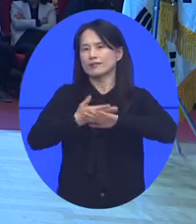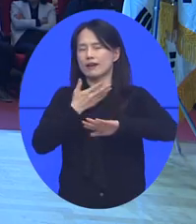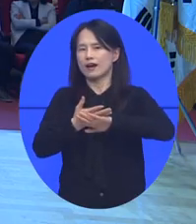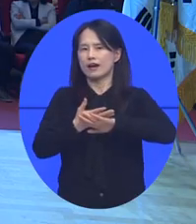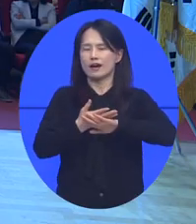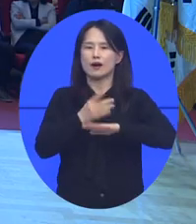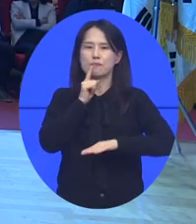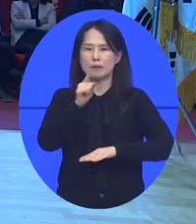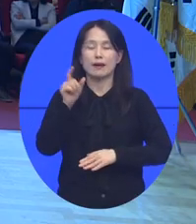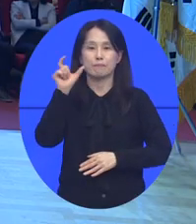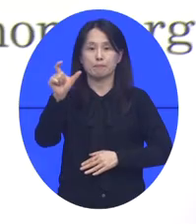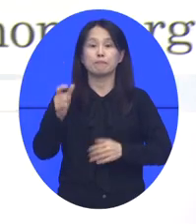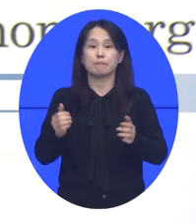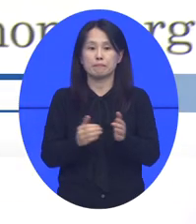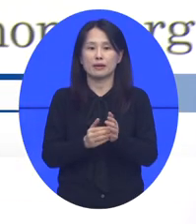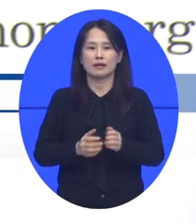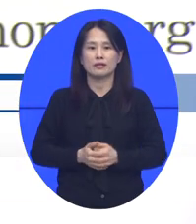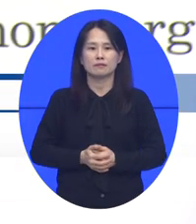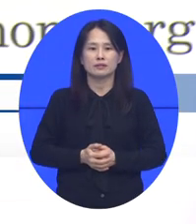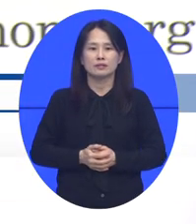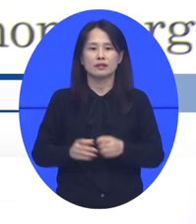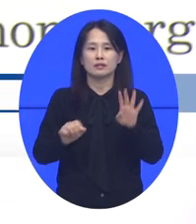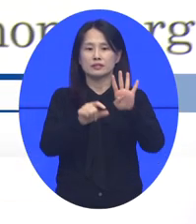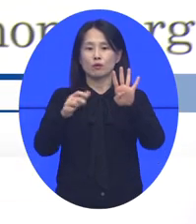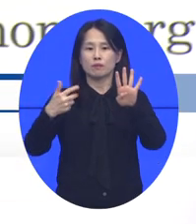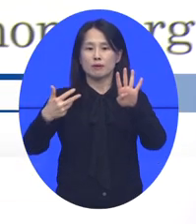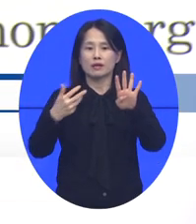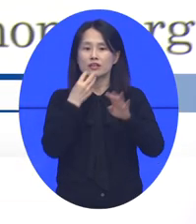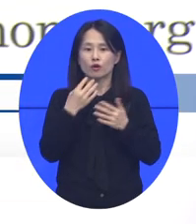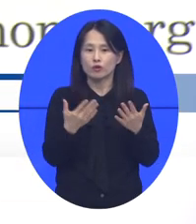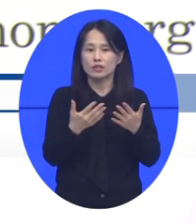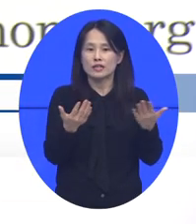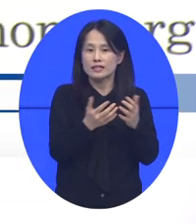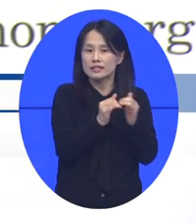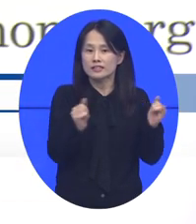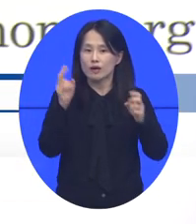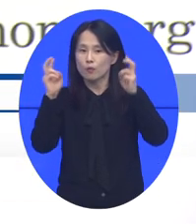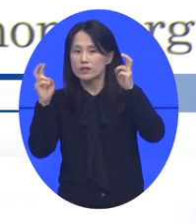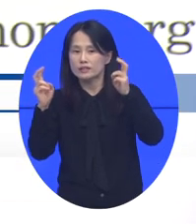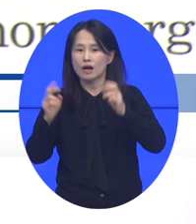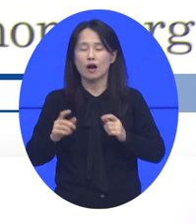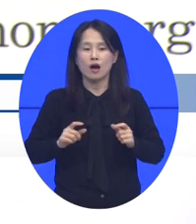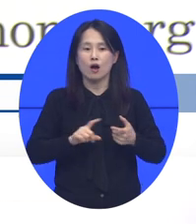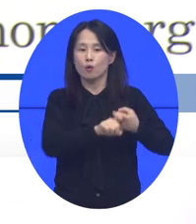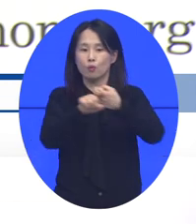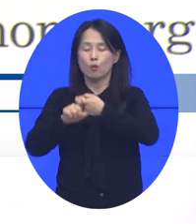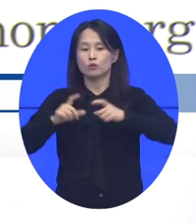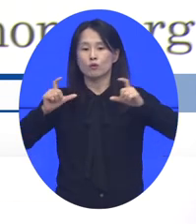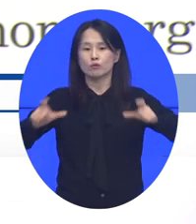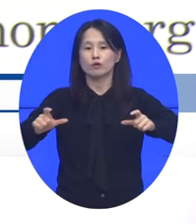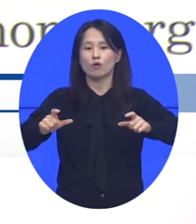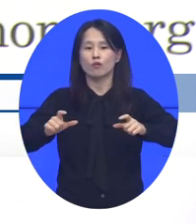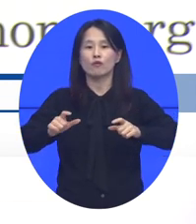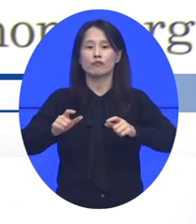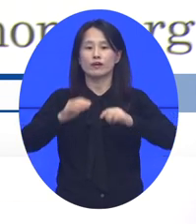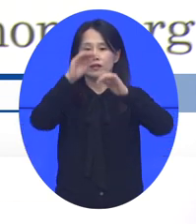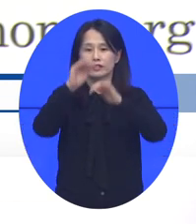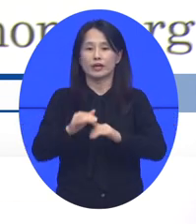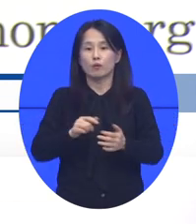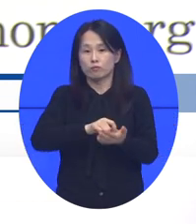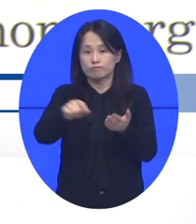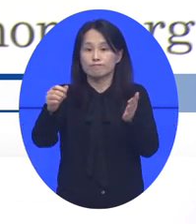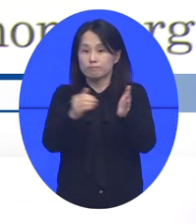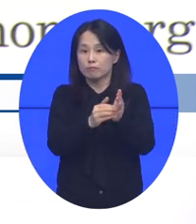것을 강조했습니다. 지난 4월 8일 우리가 경기 노사정 공동선언문을 작성했습니다.